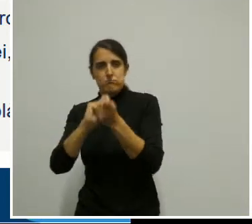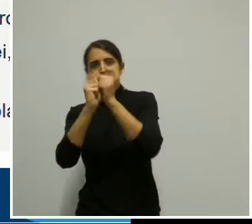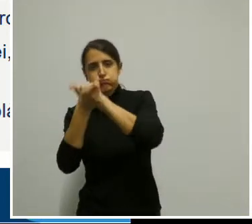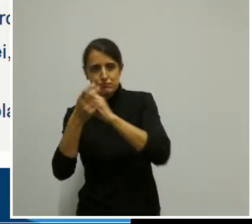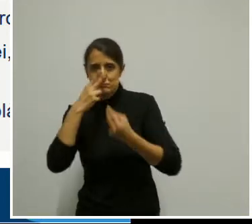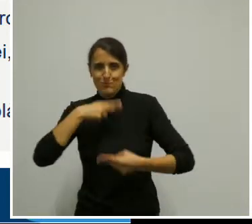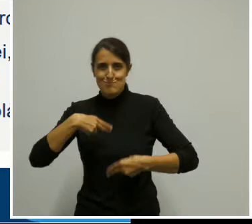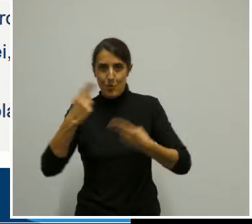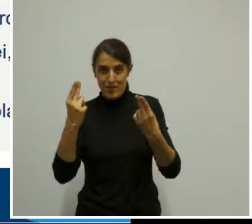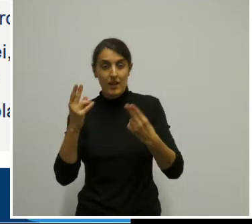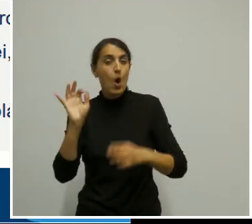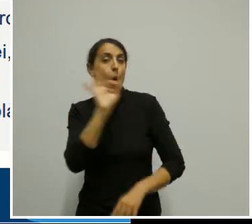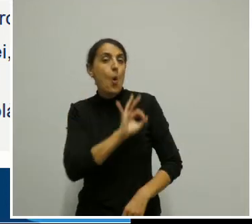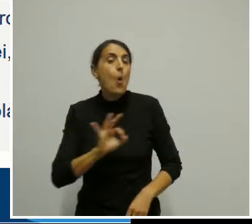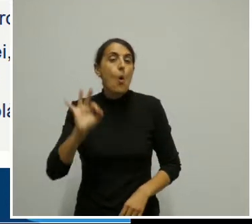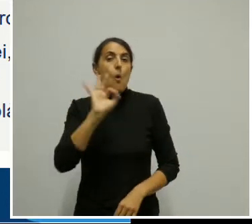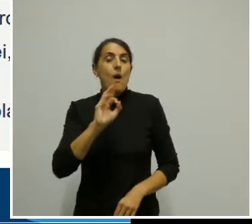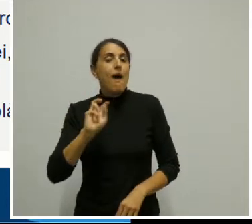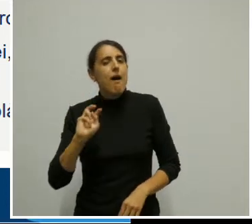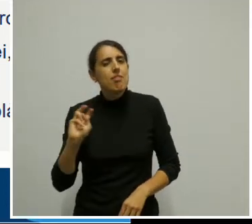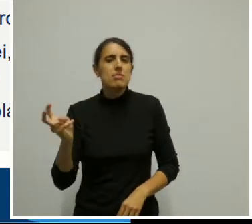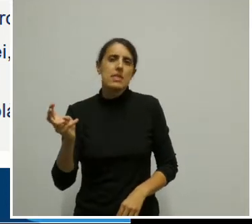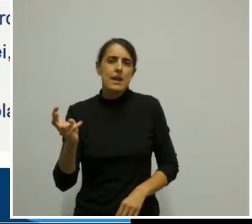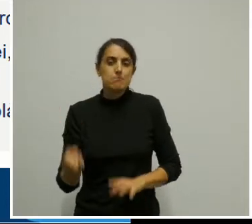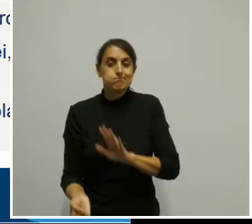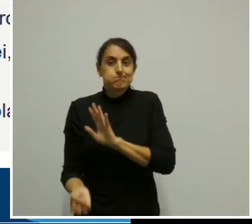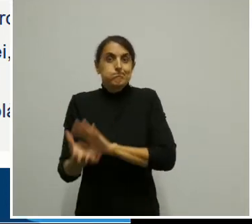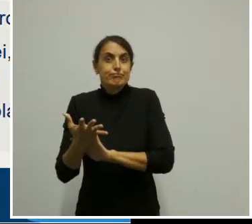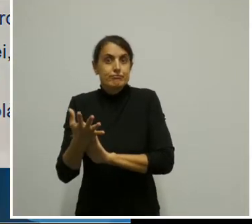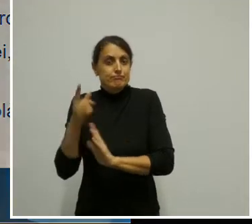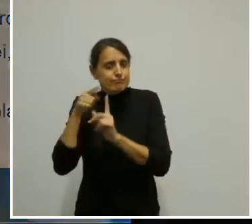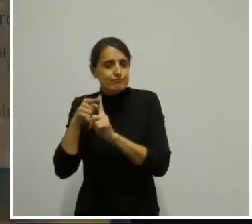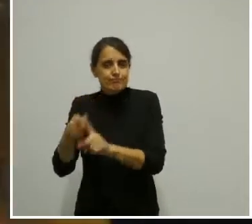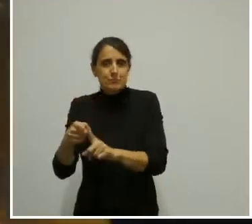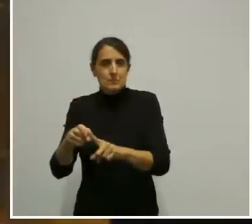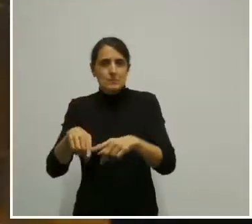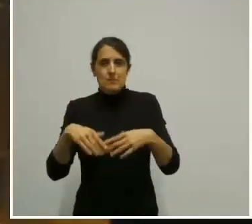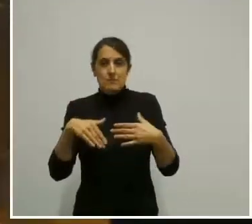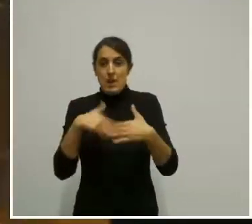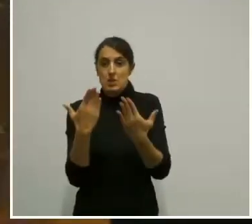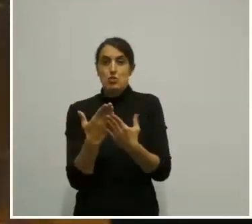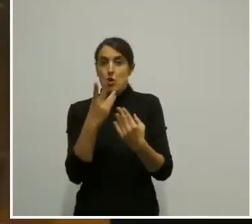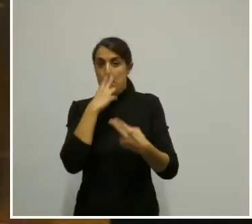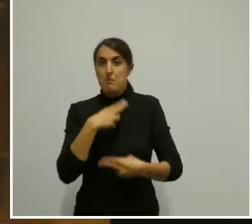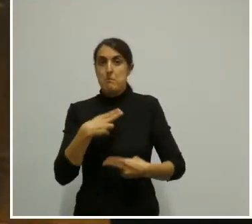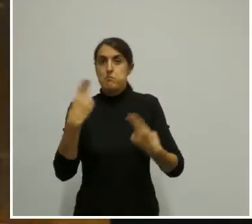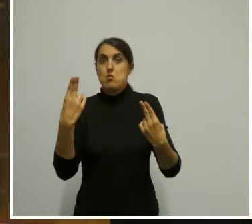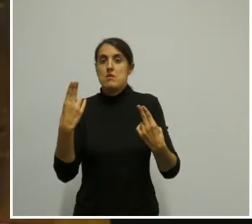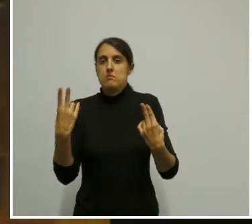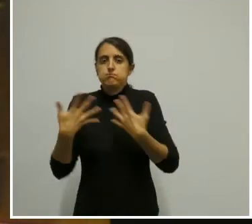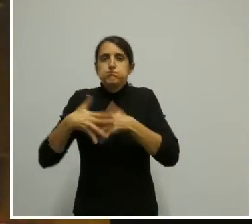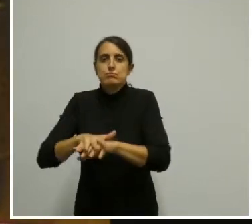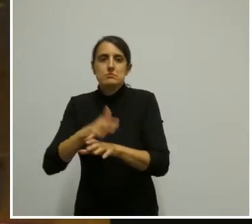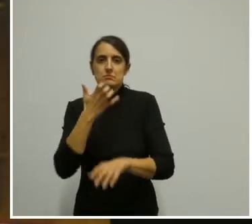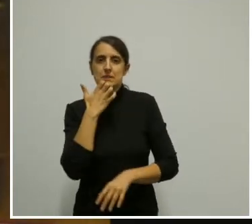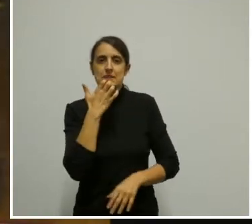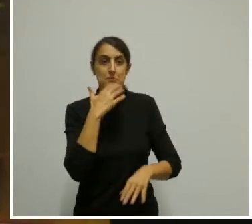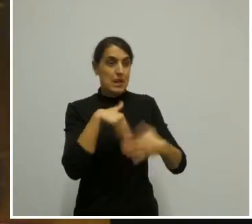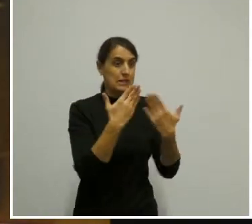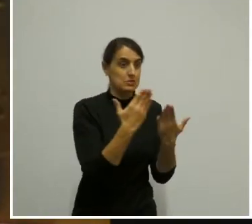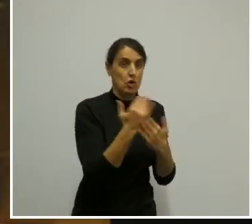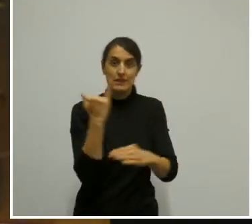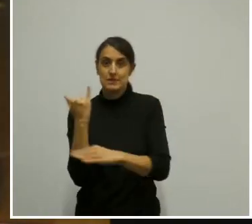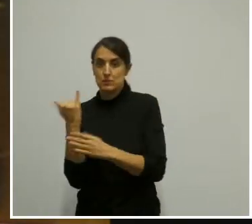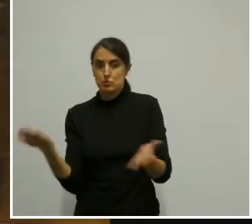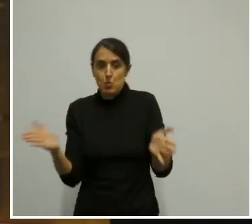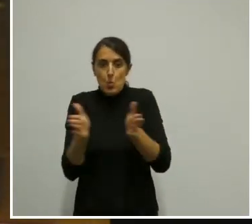i d'altres que s'han creat per la fusió de centres públics, per exemple, una escola i un institut, o bé